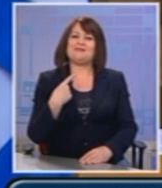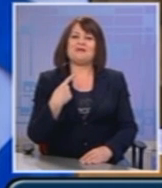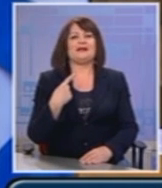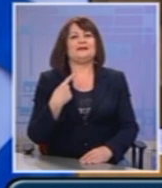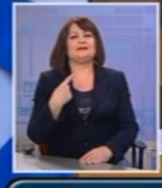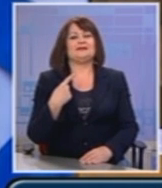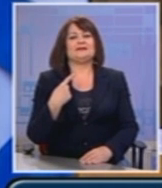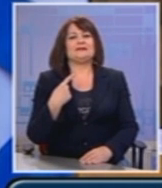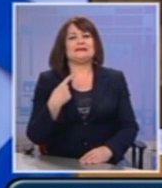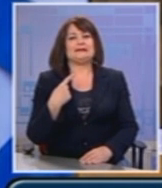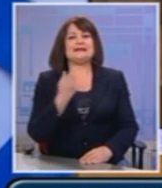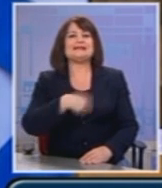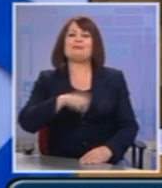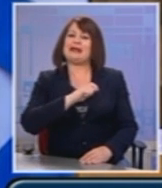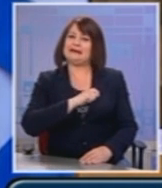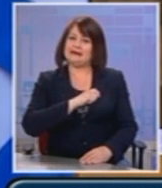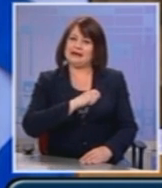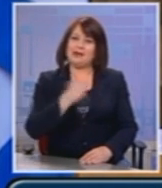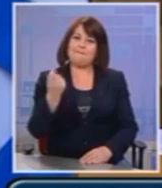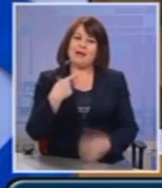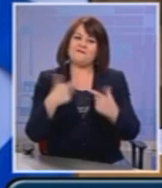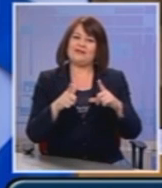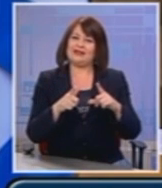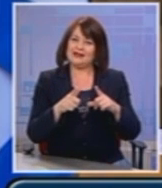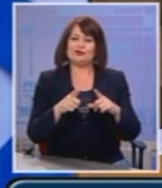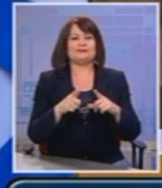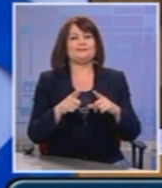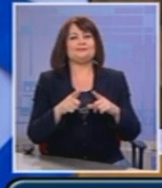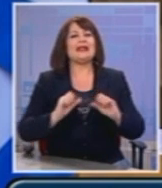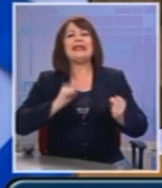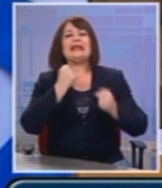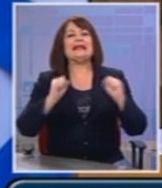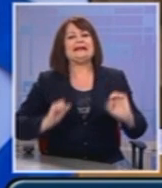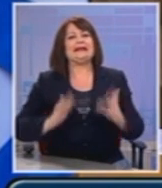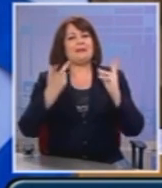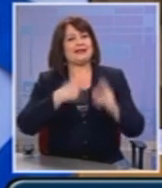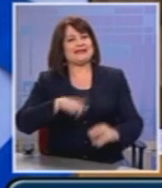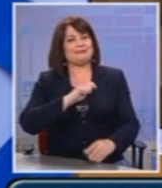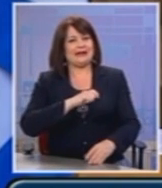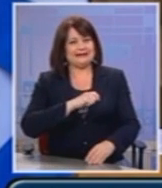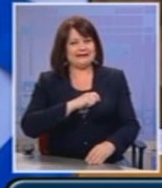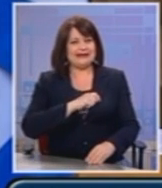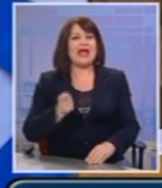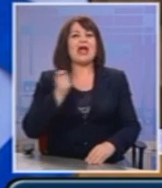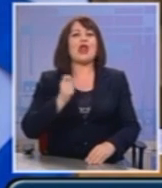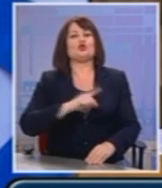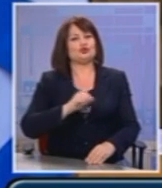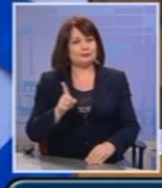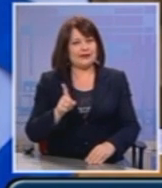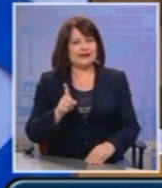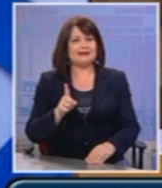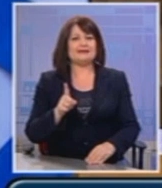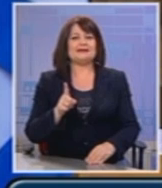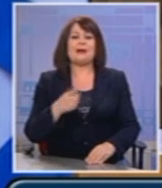έστειλαν από την ισπανία η τα κινήματα της ισπανίας κατά του χρέους γιατί